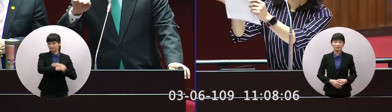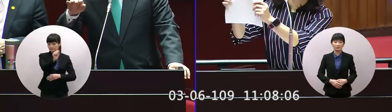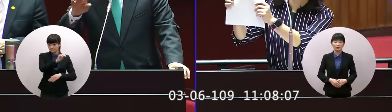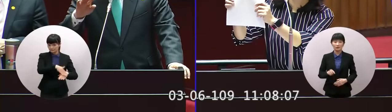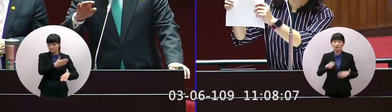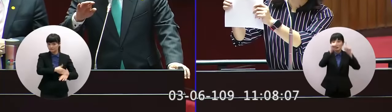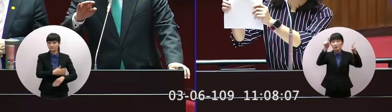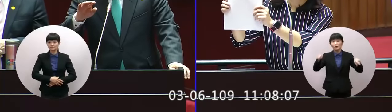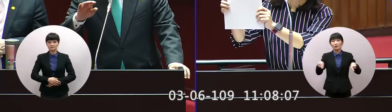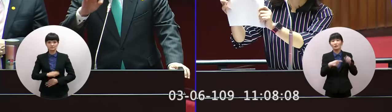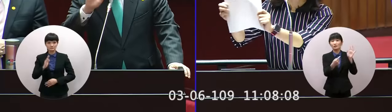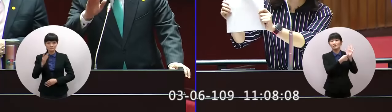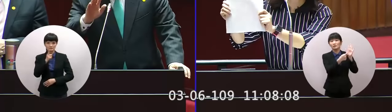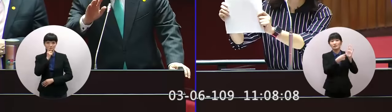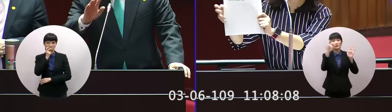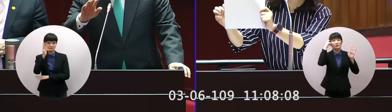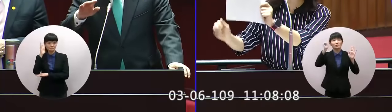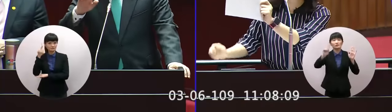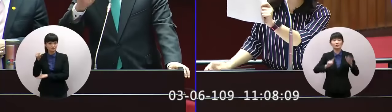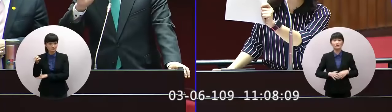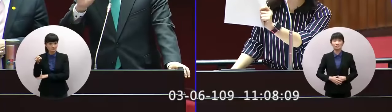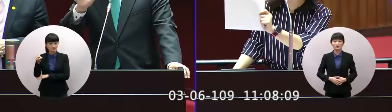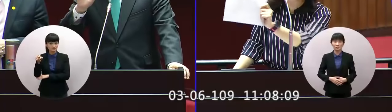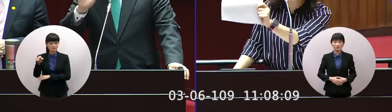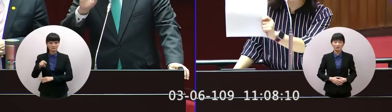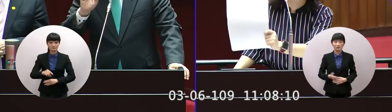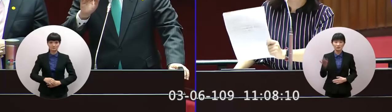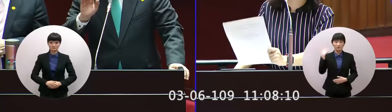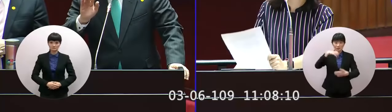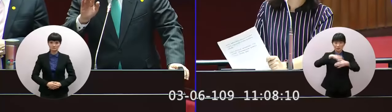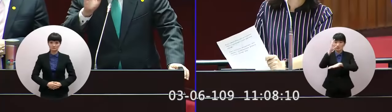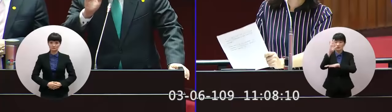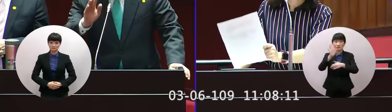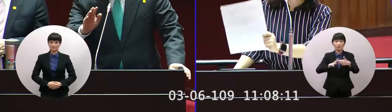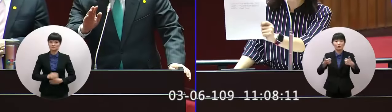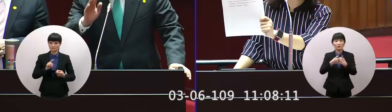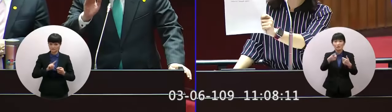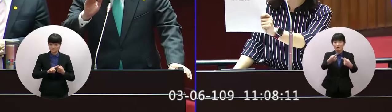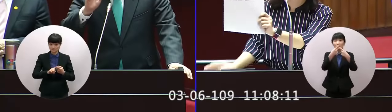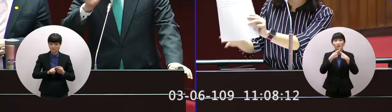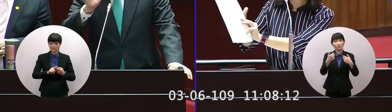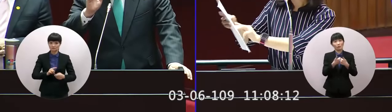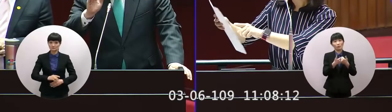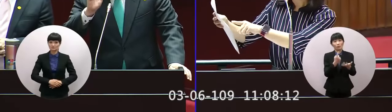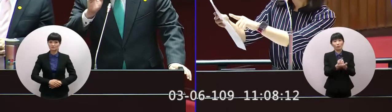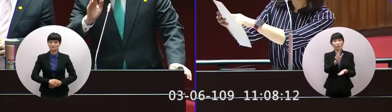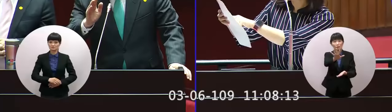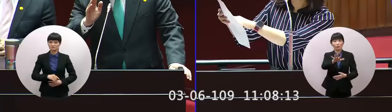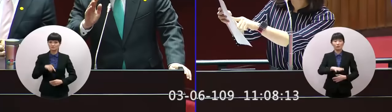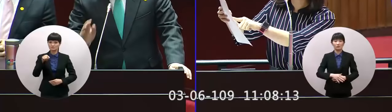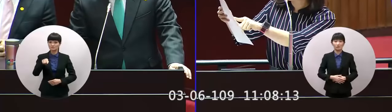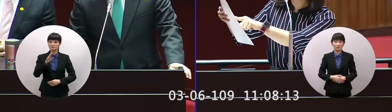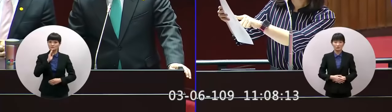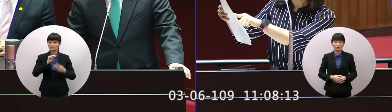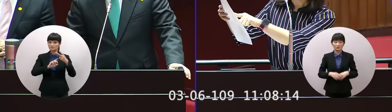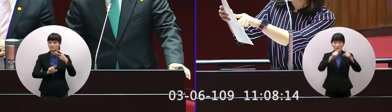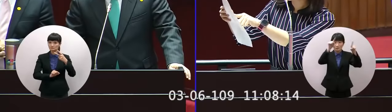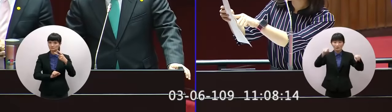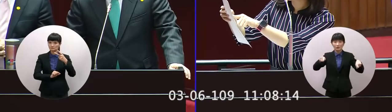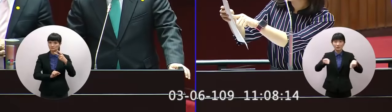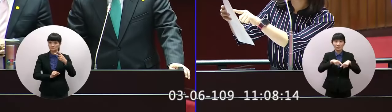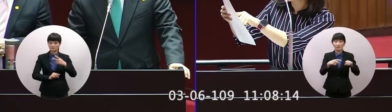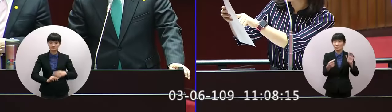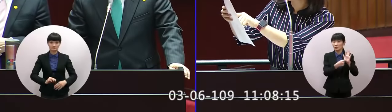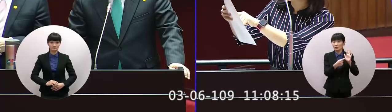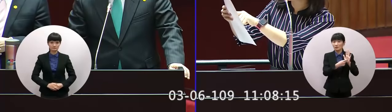那这个是什么意思？我就说了，在内政委员会你也在场， 对我 你也在场， 因为这是二月 就提到说